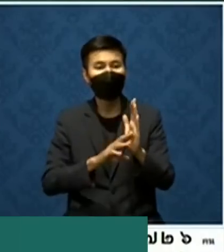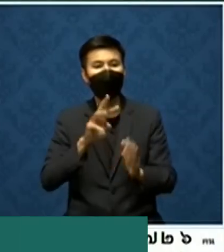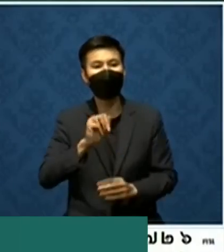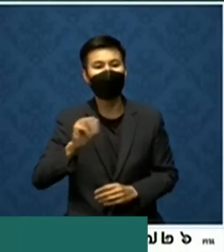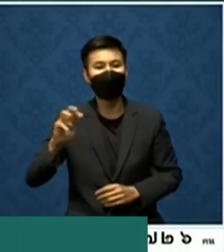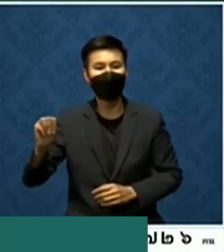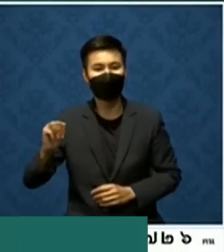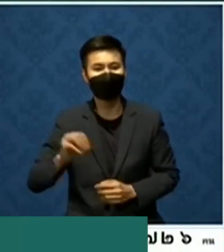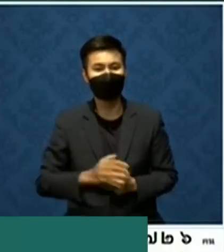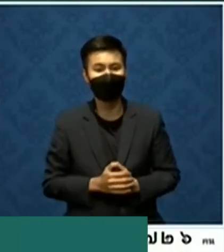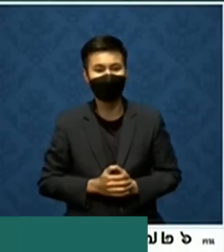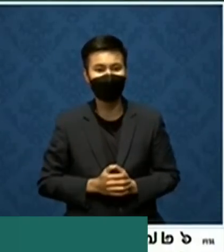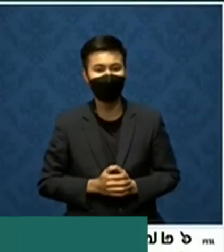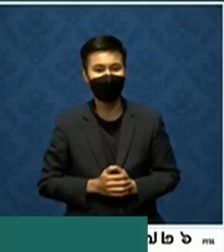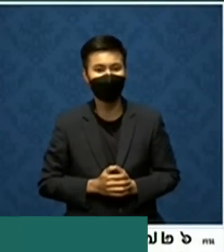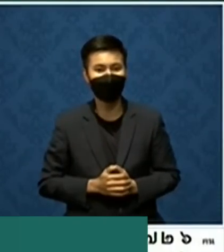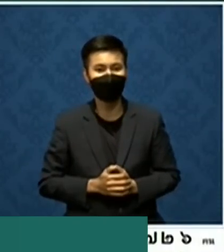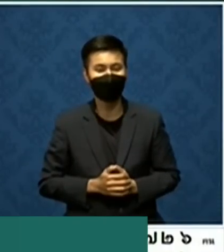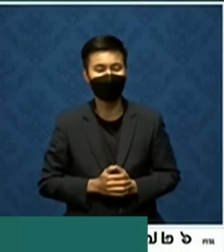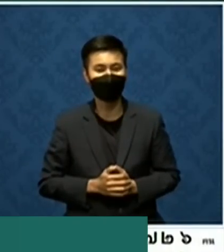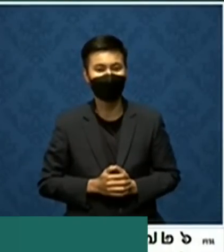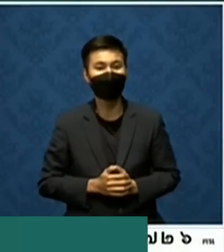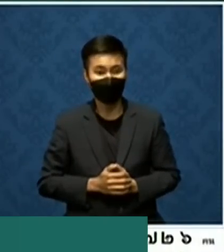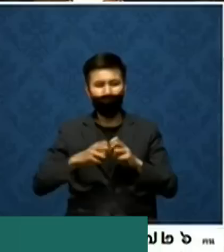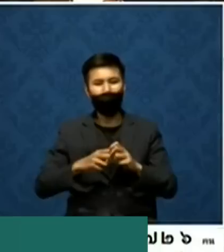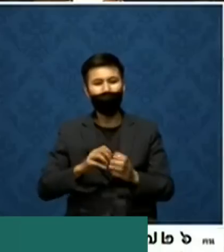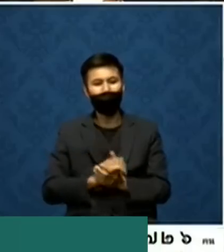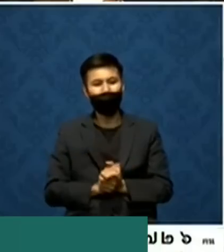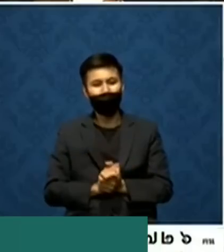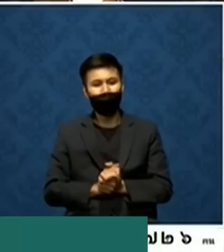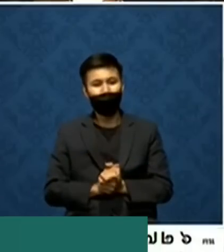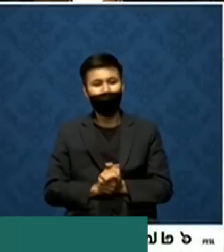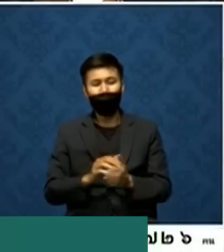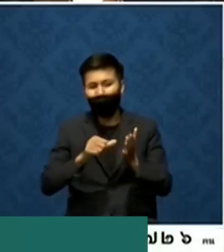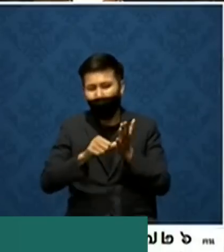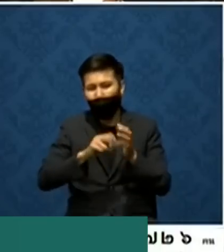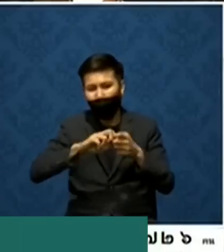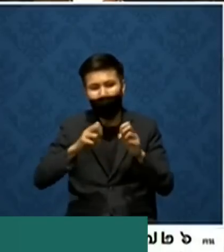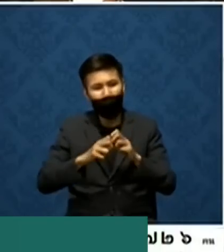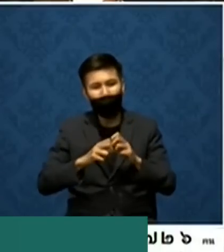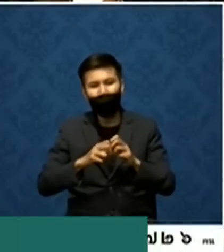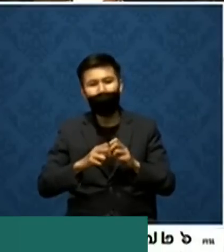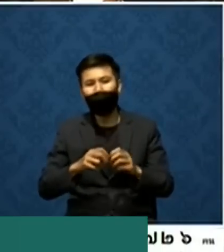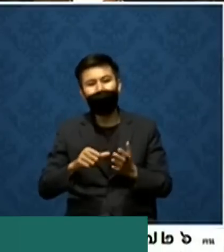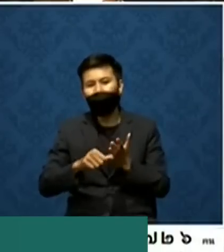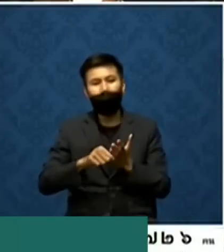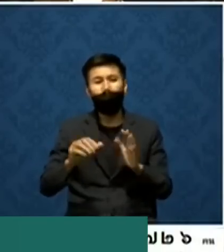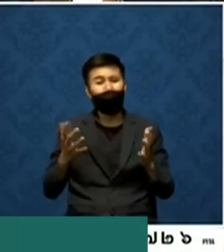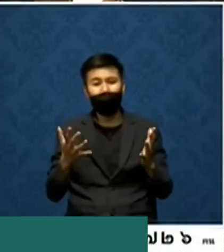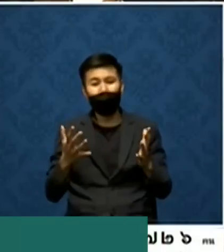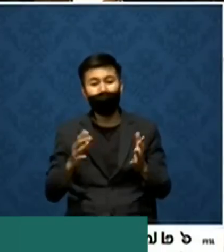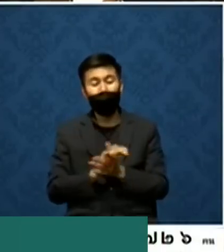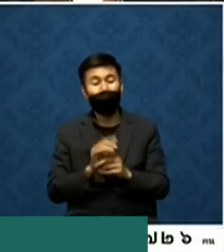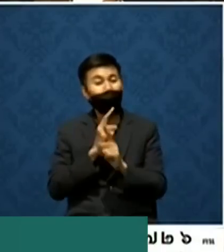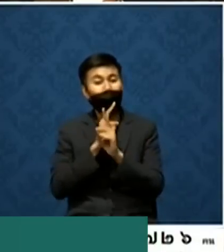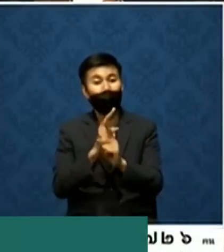าร500ค่ะ ทีนี้เมื่อผ่านขั้นตอนที่1นี้ไปแล้วนะครับจึงเป็นการลงมติในขั้นที่2ครับขั้นที่2เนี่ยเขาถามว่าจ